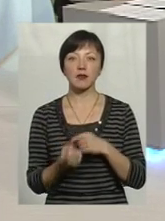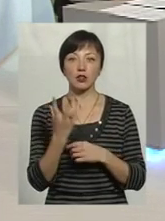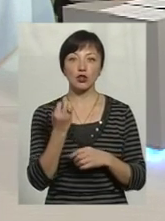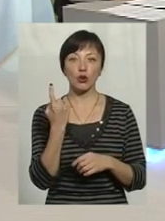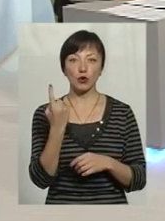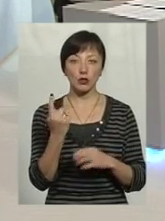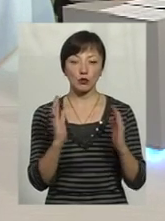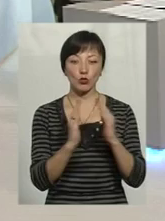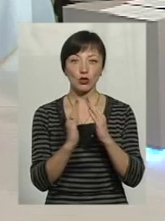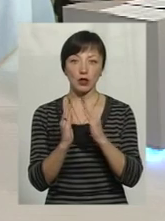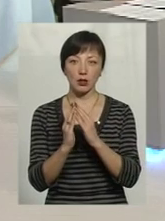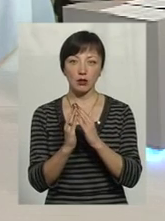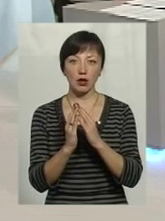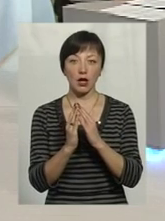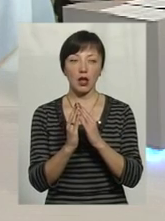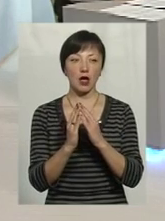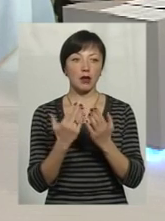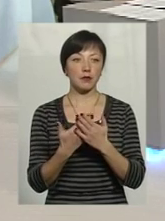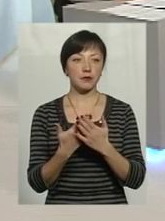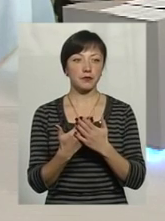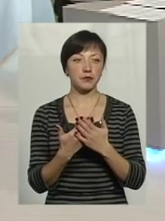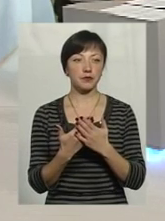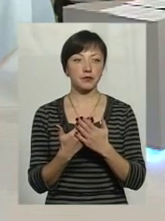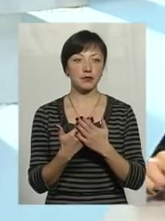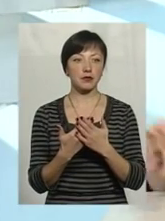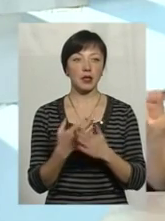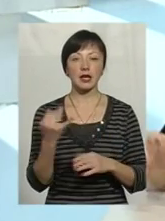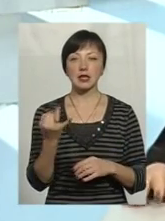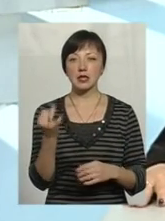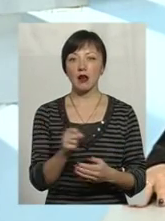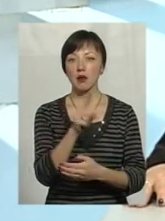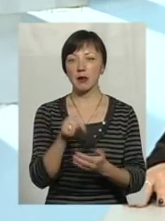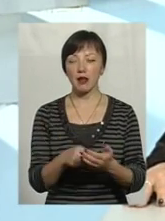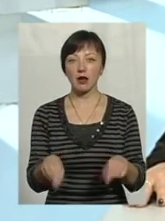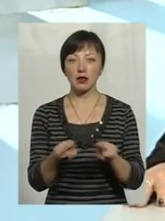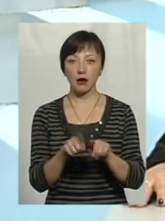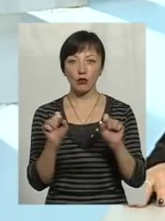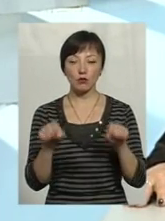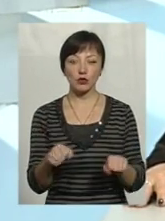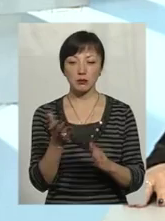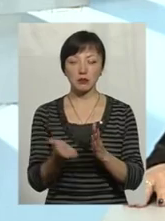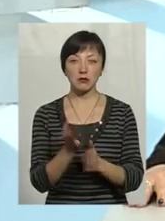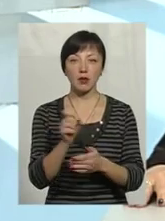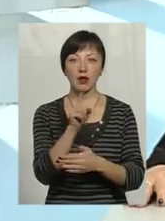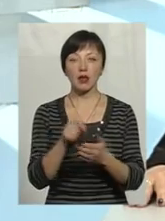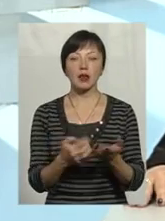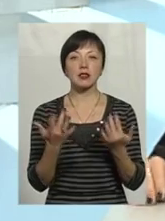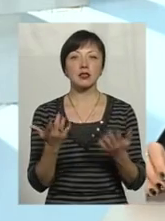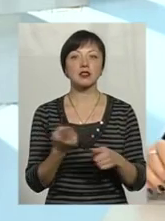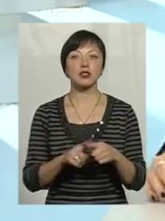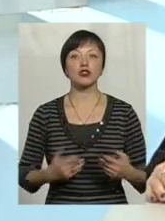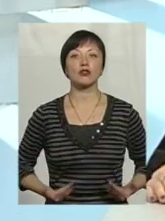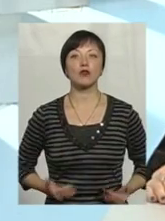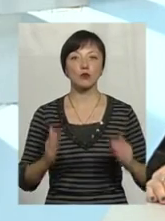один будинок. Ще один будинок, і от цікаве питання, от також можна підняти, наскільки той житловий будинок